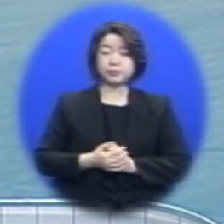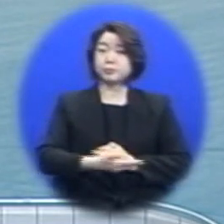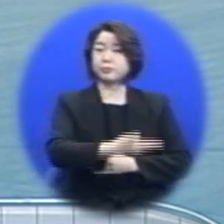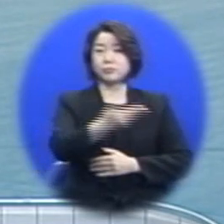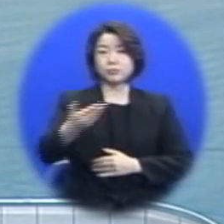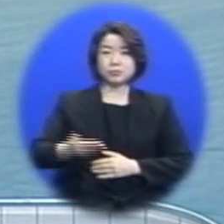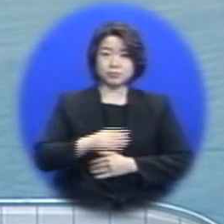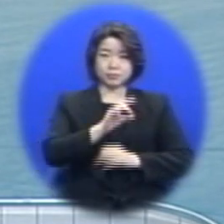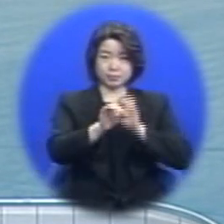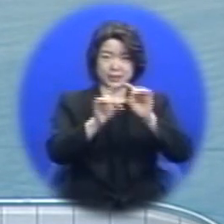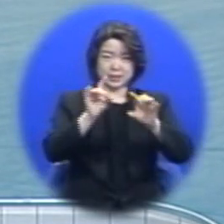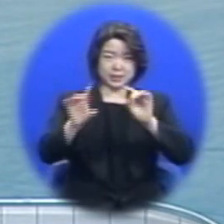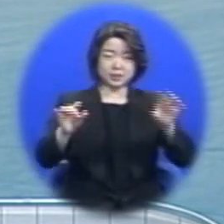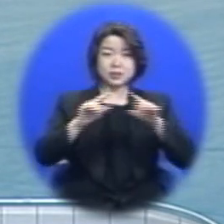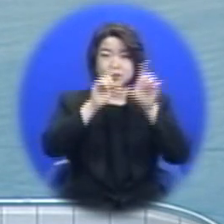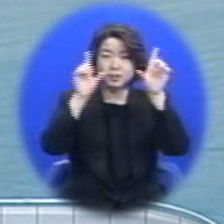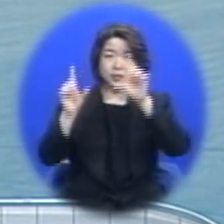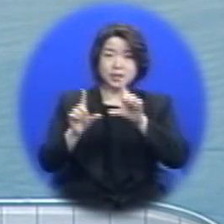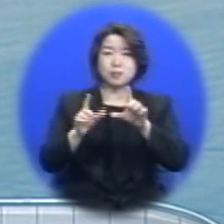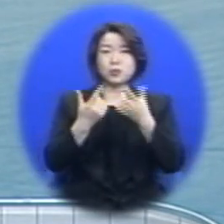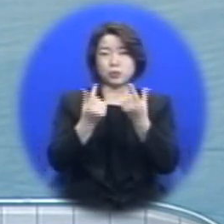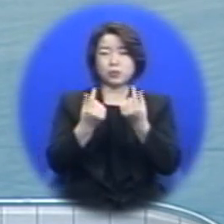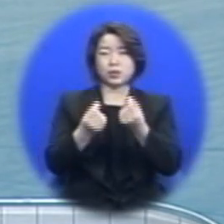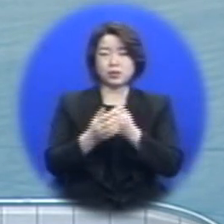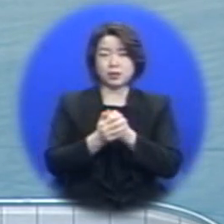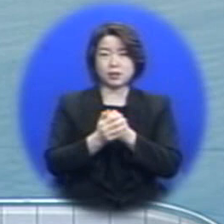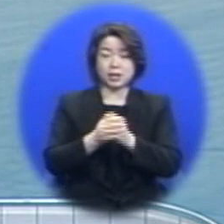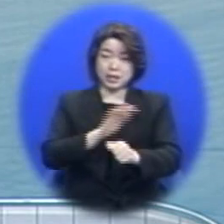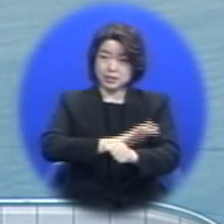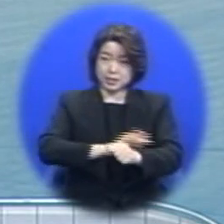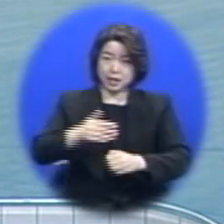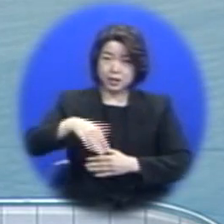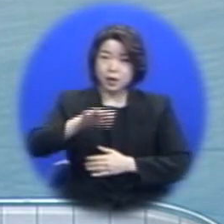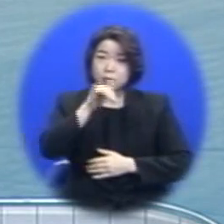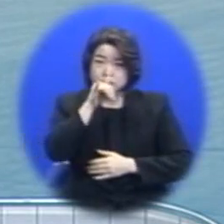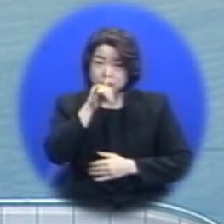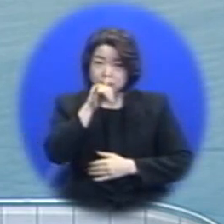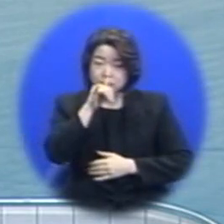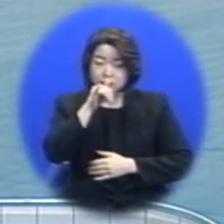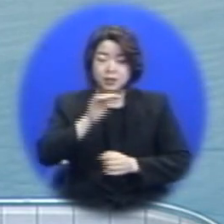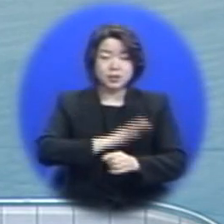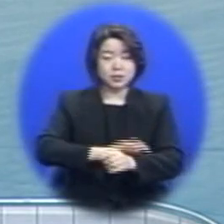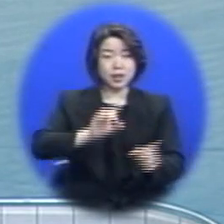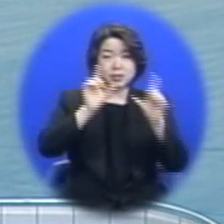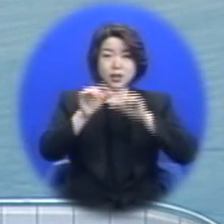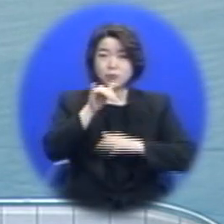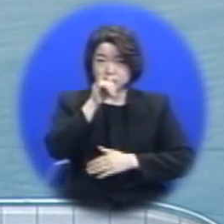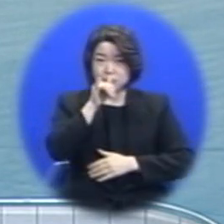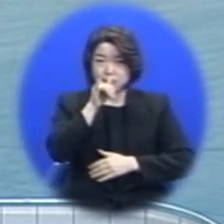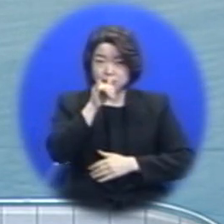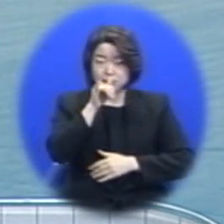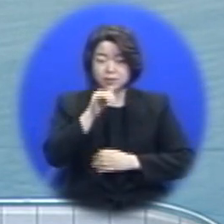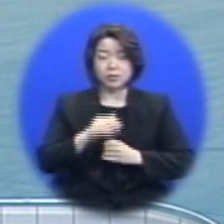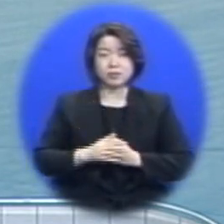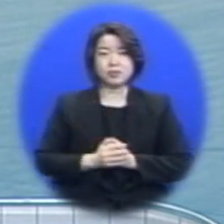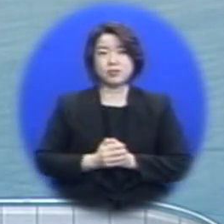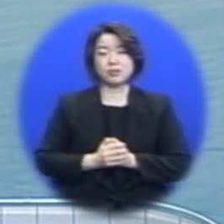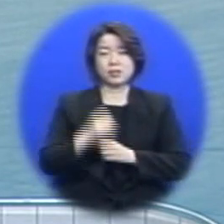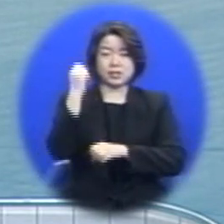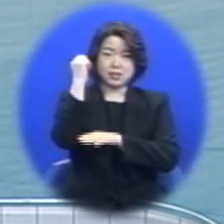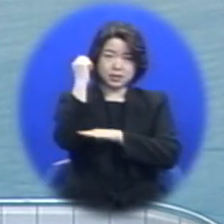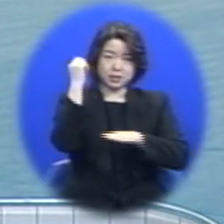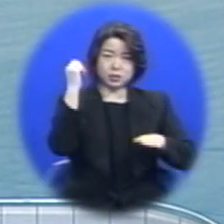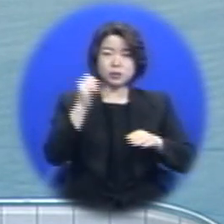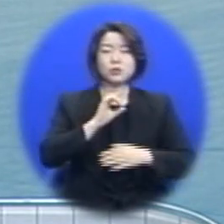여러분의 개개인의 삶도 마찬가지입니다. 잘 가고 있는 겁니까? 지금 잘 살고 있는 겁니까? 기준은